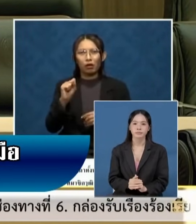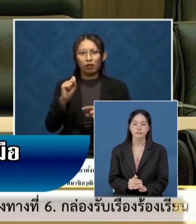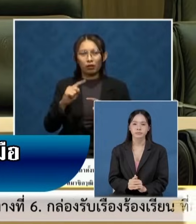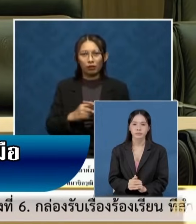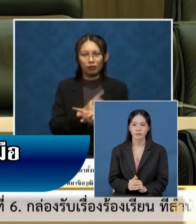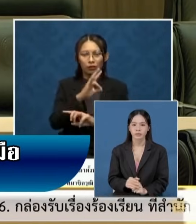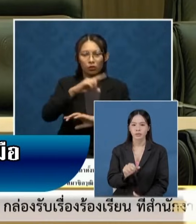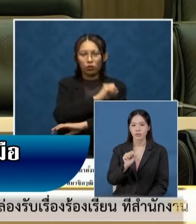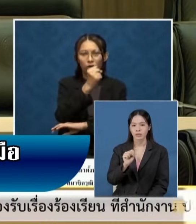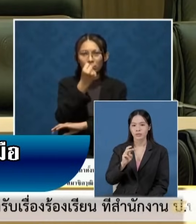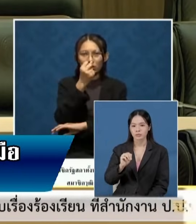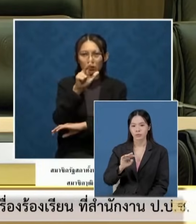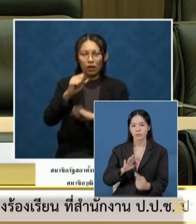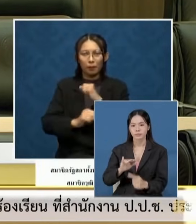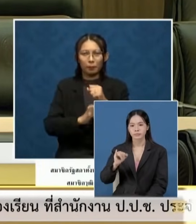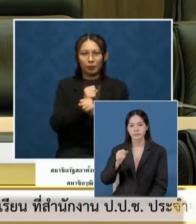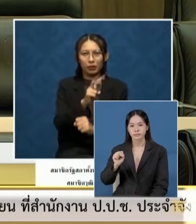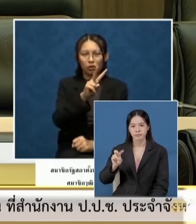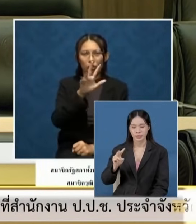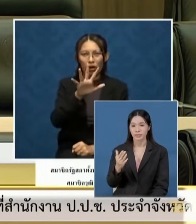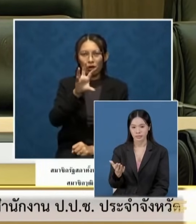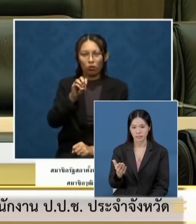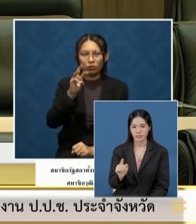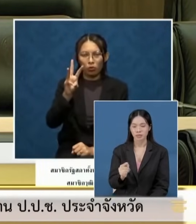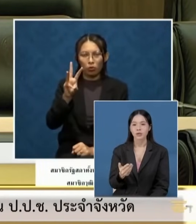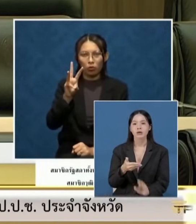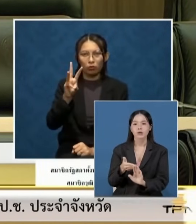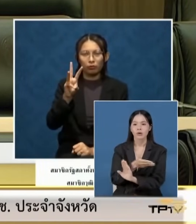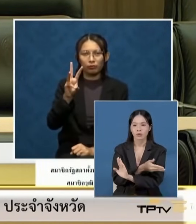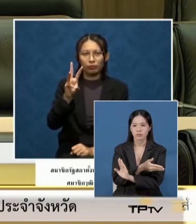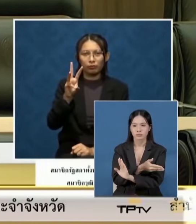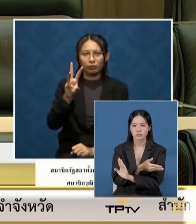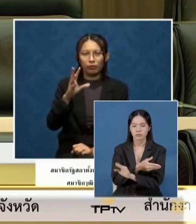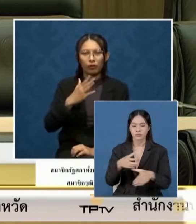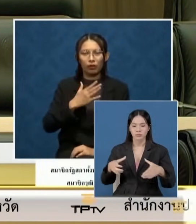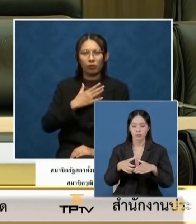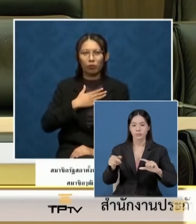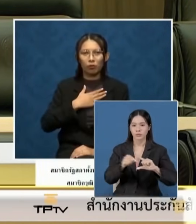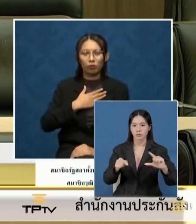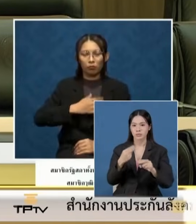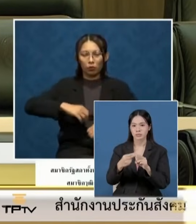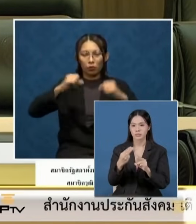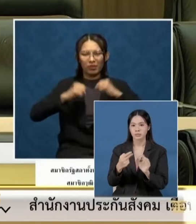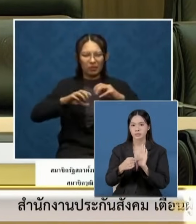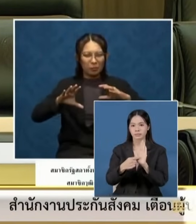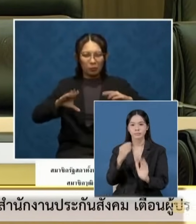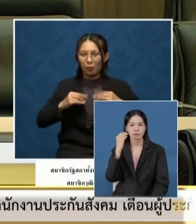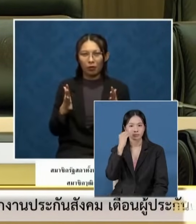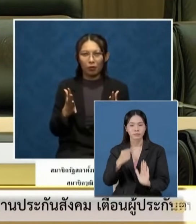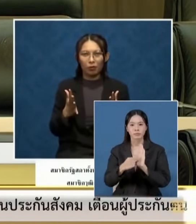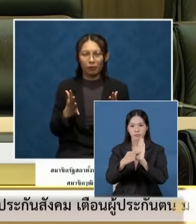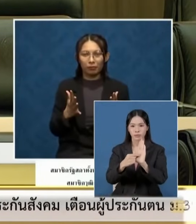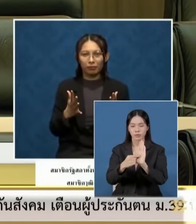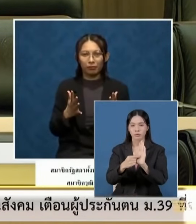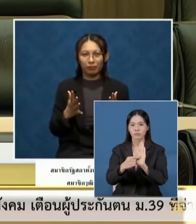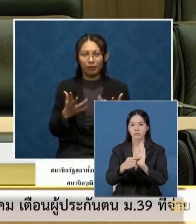ลเอกสมเจตบุญถนอมค่ะเป็นสวอีกท่านนึงนะคะที่บอกว่าก่อนหน้านี้เองที่พรรคก้าวไกลได้มีการเสนอชื่อนายพิธาลิ้มเจริญรัตน์นะคะแคนดิเดต